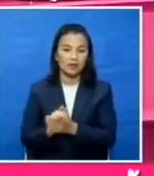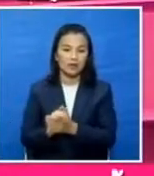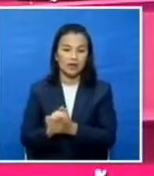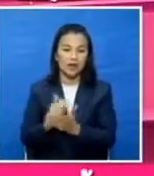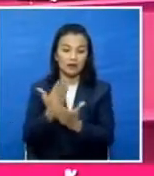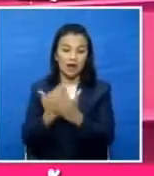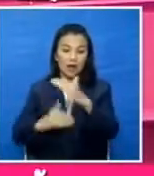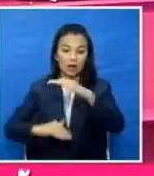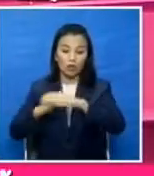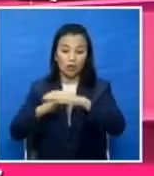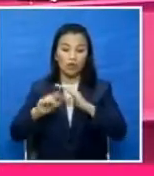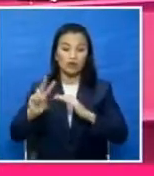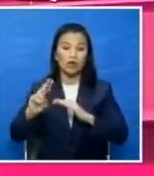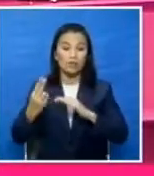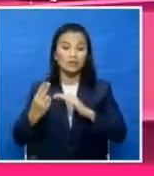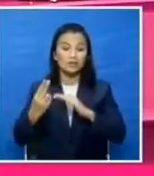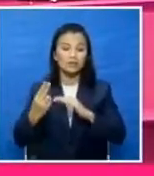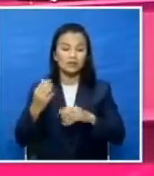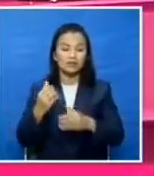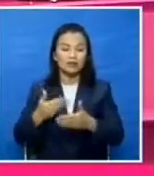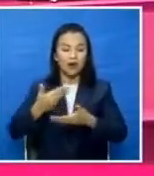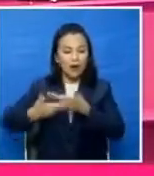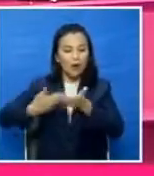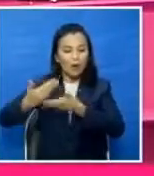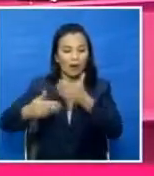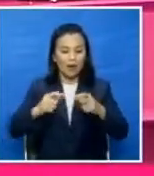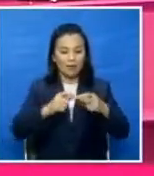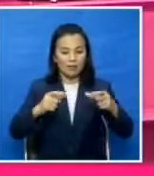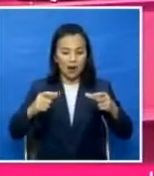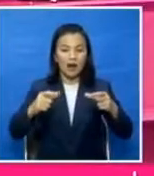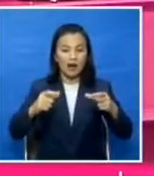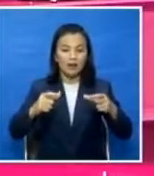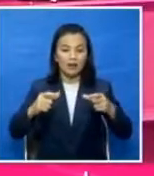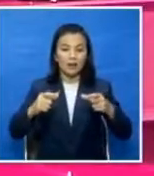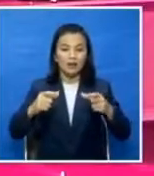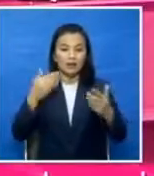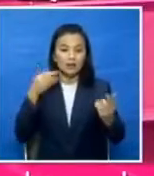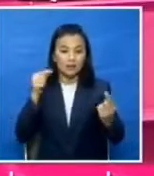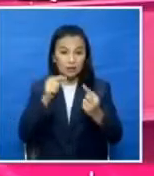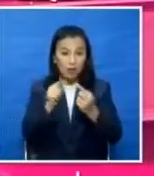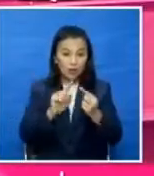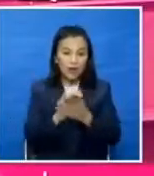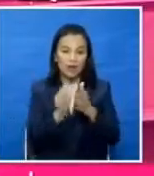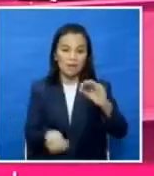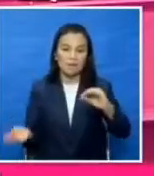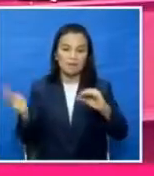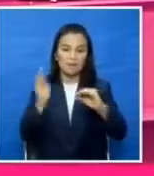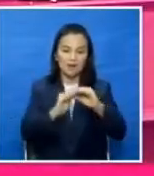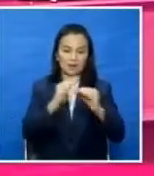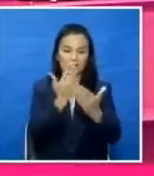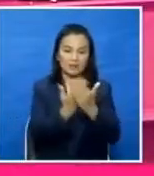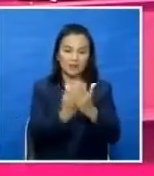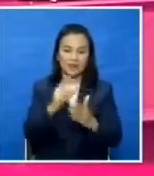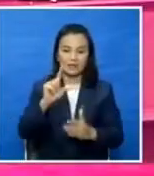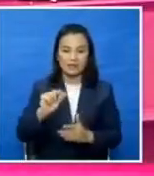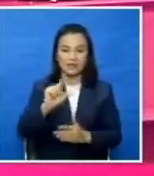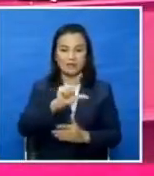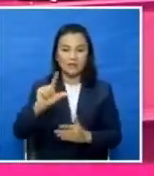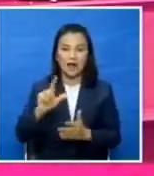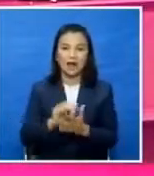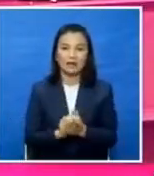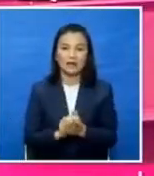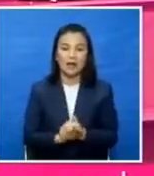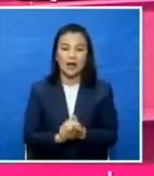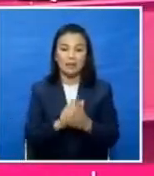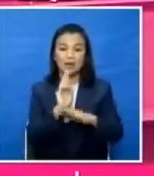น 20,000 ล้านบาทนั้นนะครับธนาคารจะเพิ่มรางวัลสลากออมสินดิจิทัล1ปีอีก20ล้านบาทครับ ใช่แล้วค่ะโดยจะออก